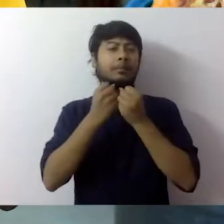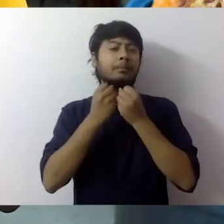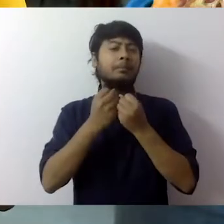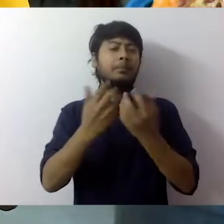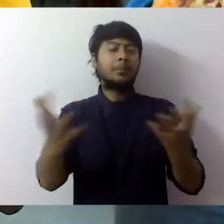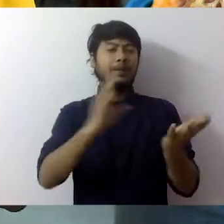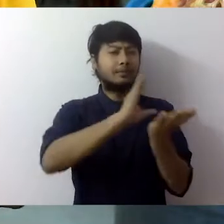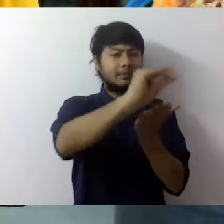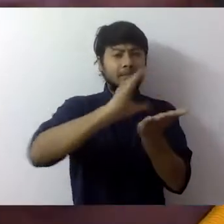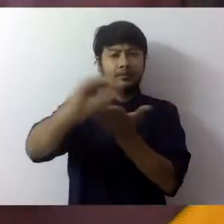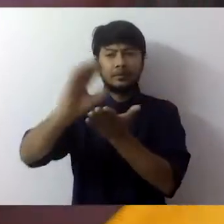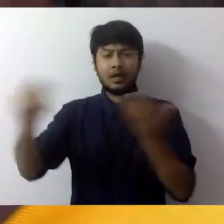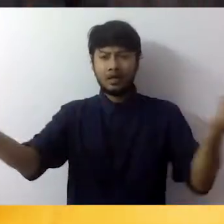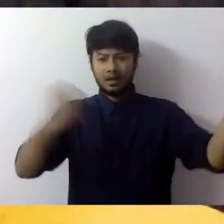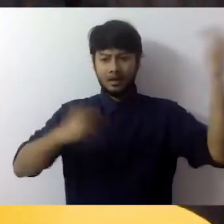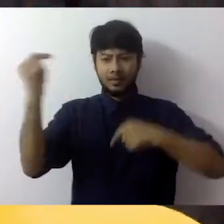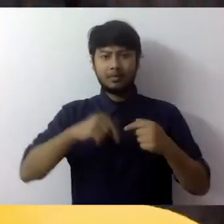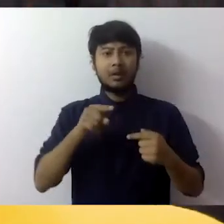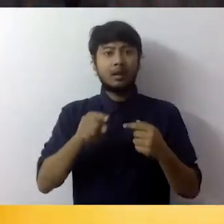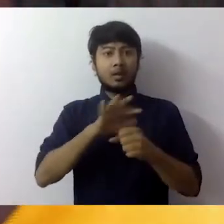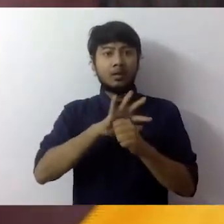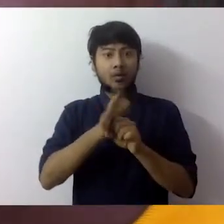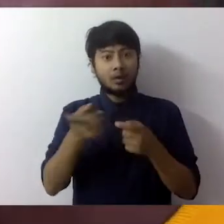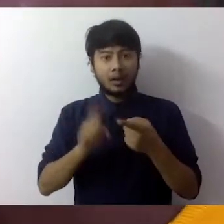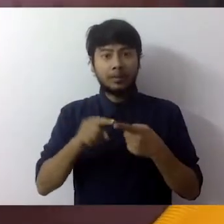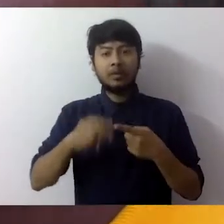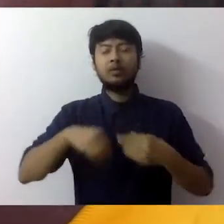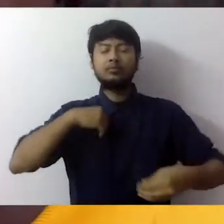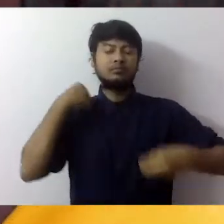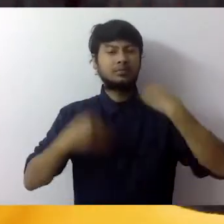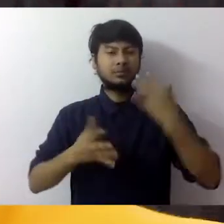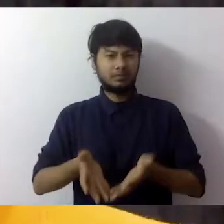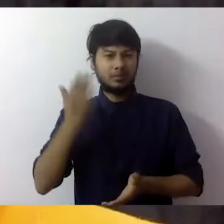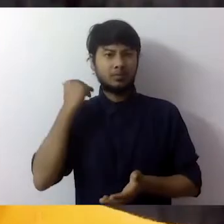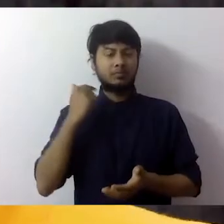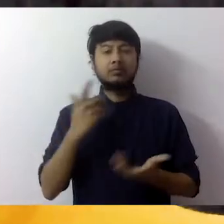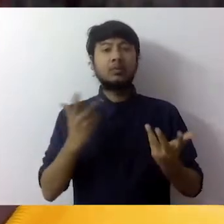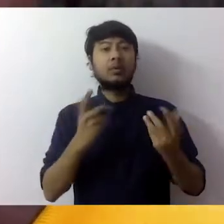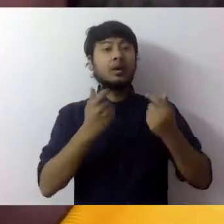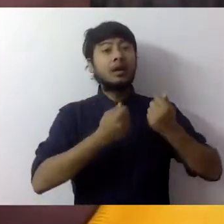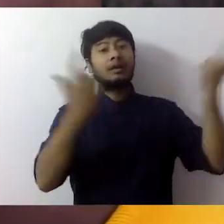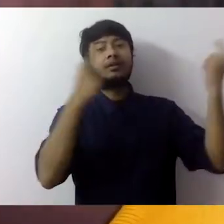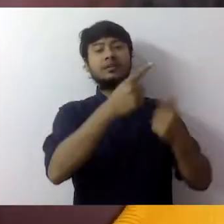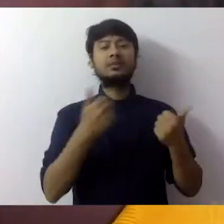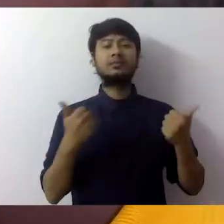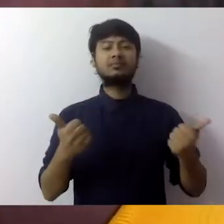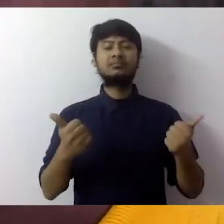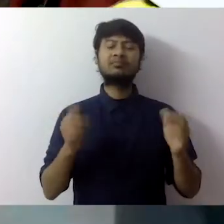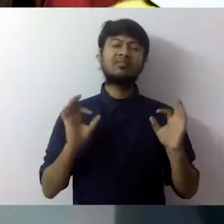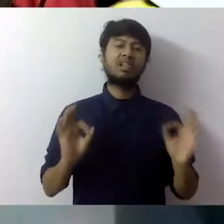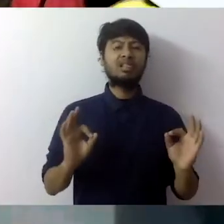प्रॉब्लम उनको ही फेस करना पड़ा। रिच इसमें कोई सफ़र नहीं किया है, इसमें सब टोटली पुअर एंड मिडिल क्लास फैमिली ने सफ़र किया है ये जो भी